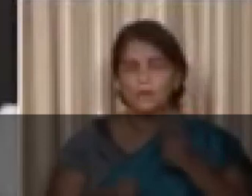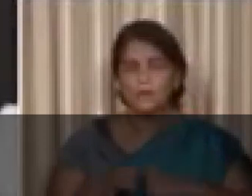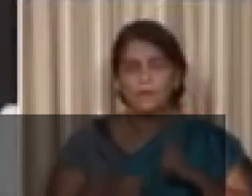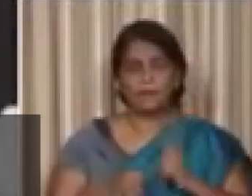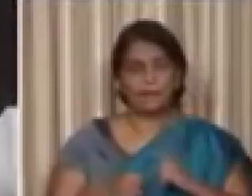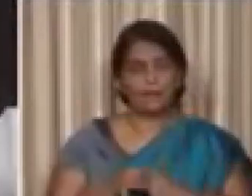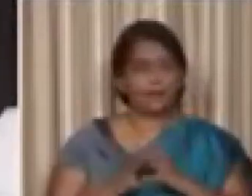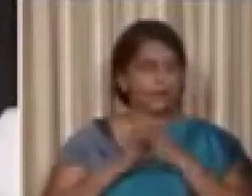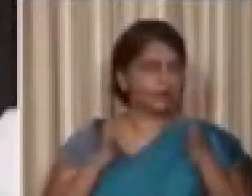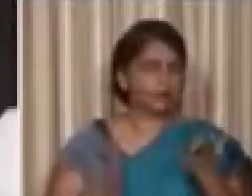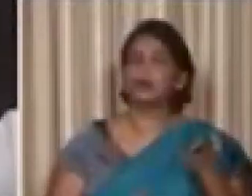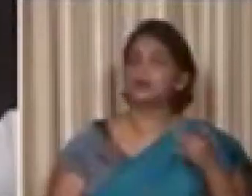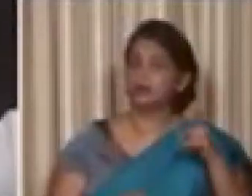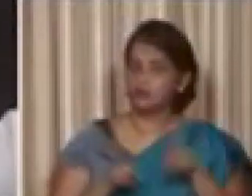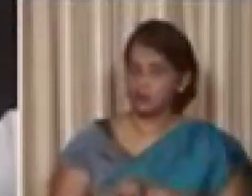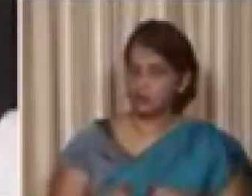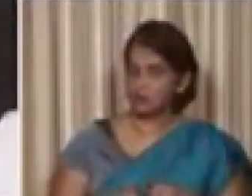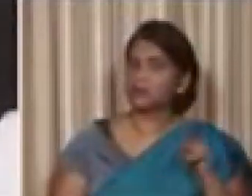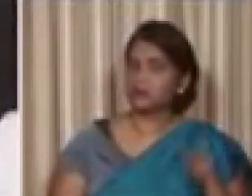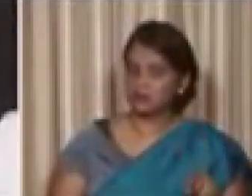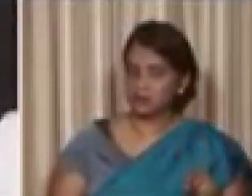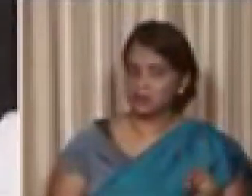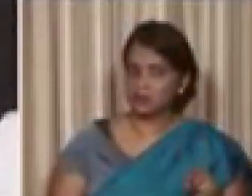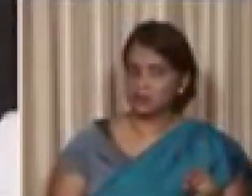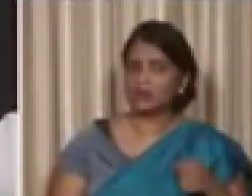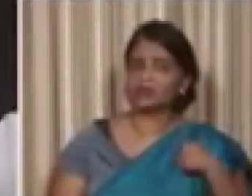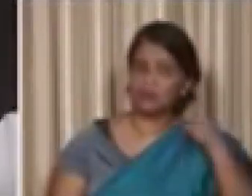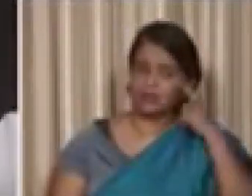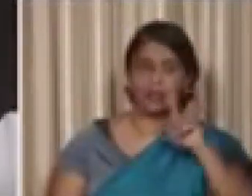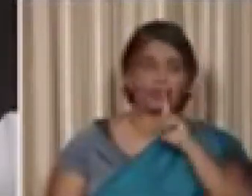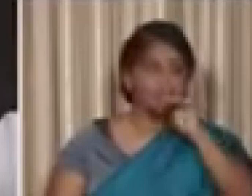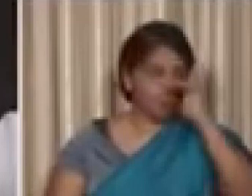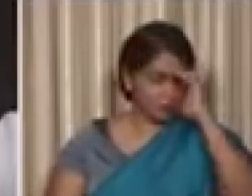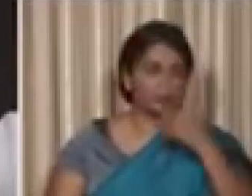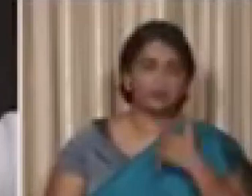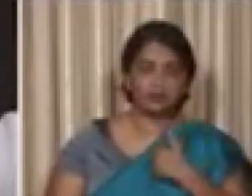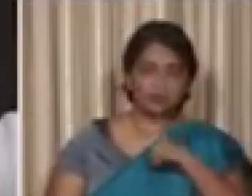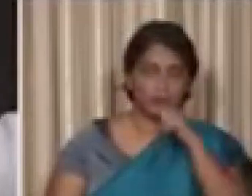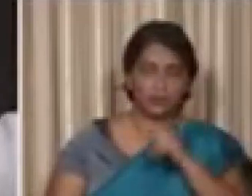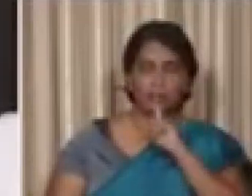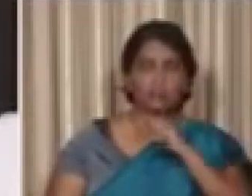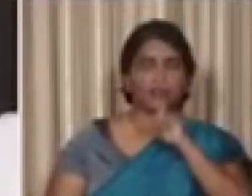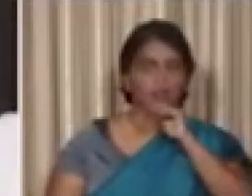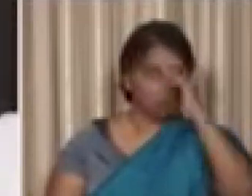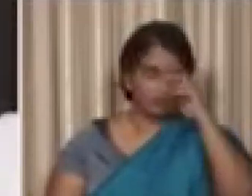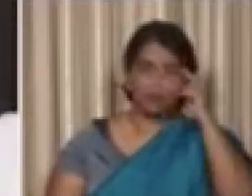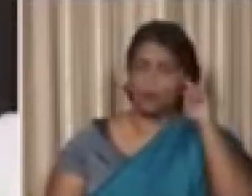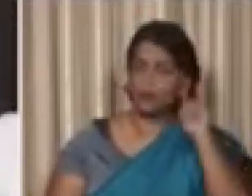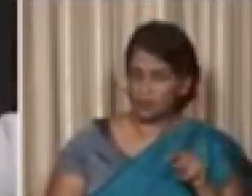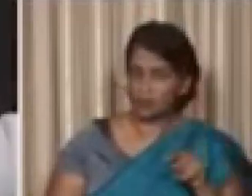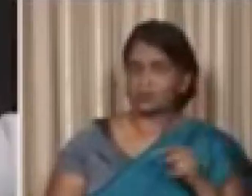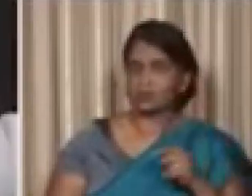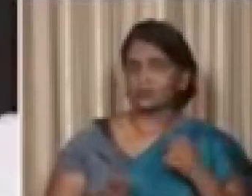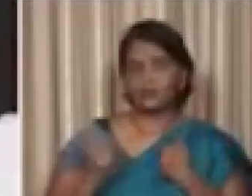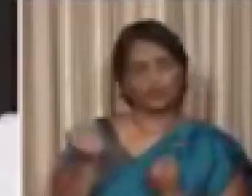තරමේ හැටියට. ඒ නිසා මේ මම කියන්නේ කතානායකතුමාට අපි පැහැදිලිව කියන මේ කතානායකතුමාට මේ කාරණේදී